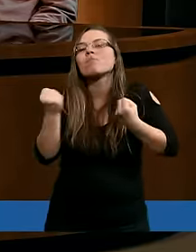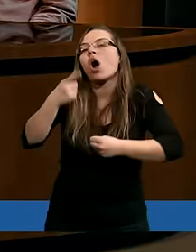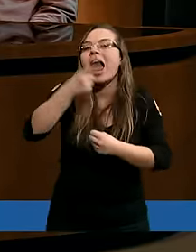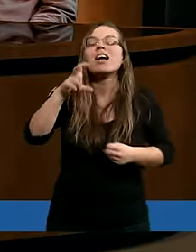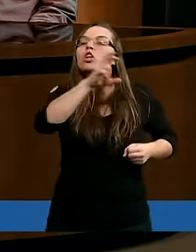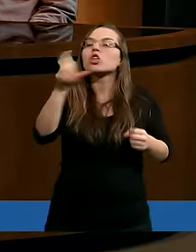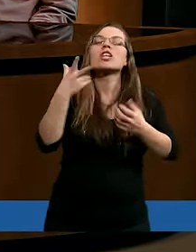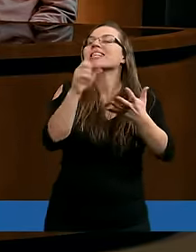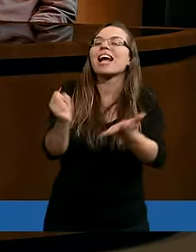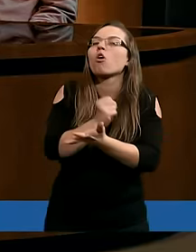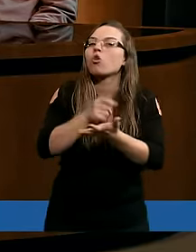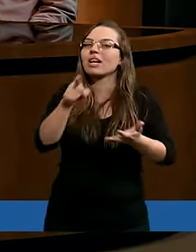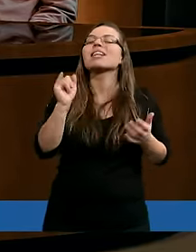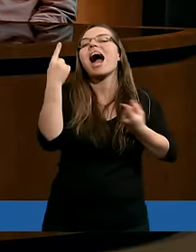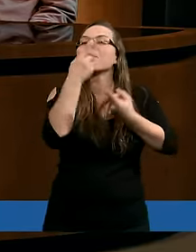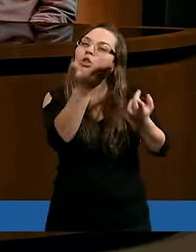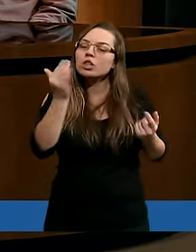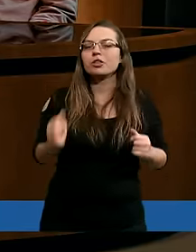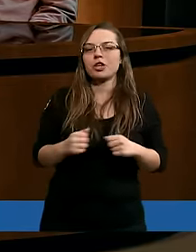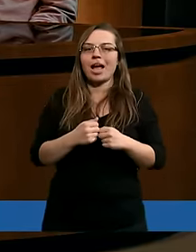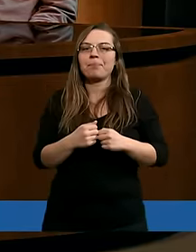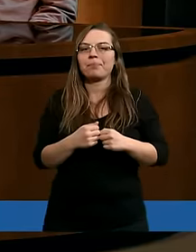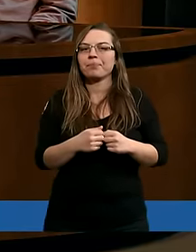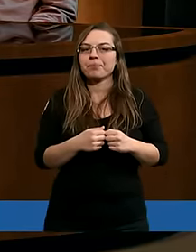kazania, czy niekoniecznie tak musi być?